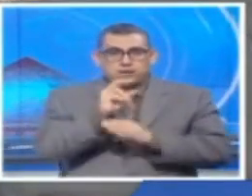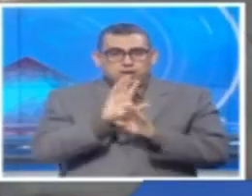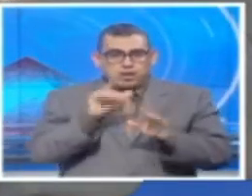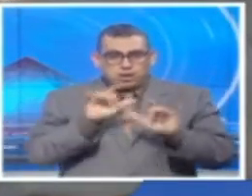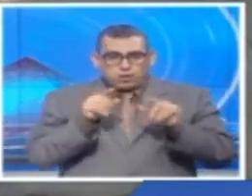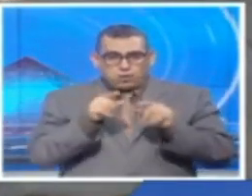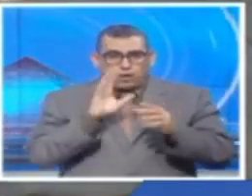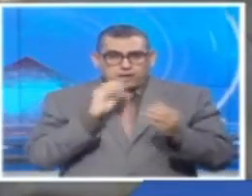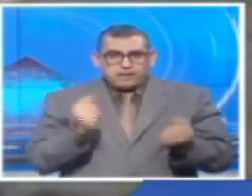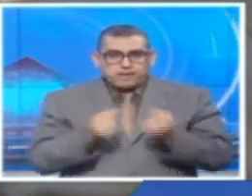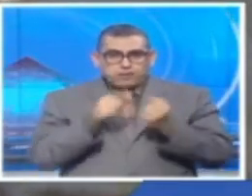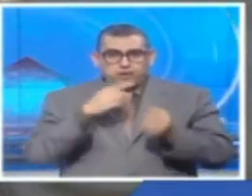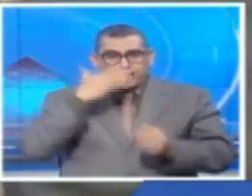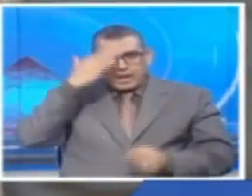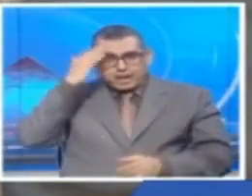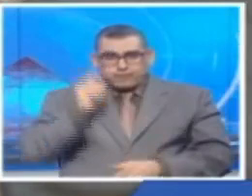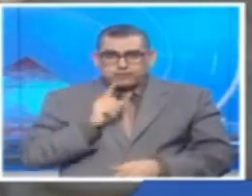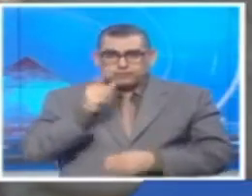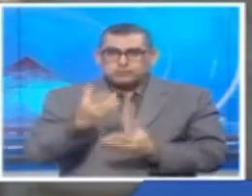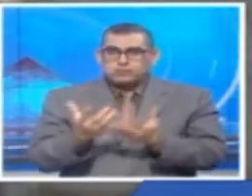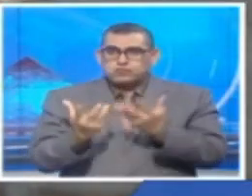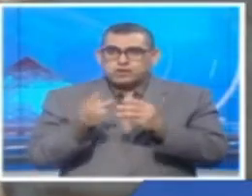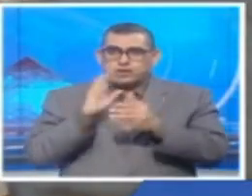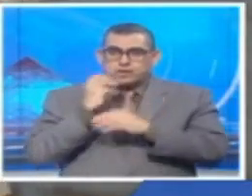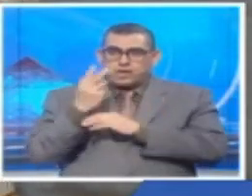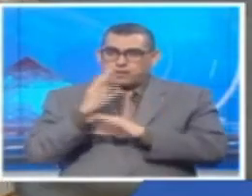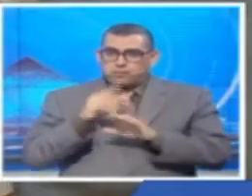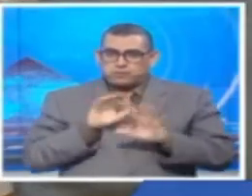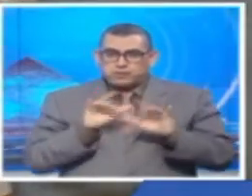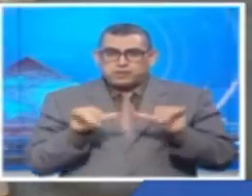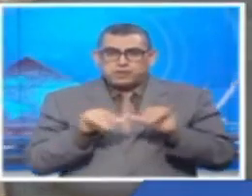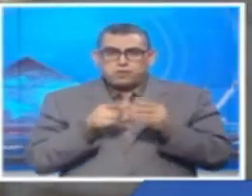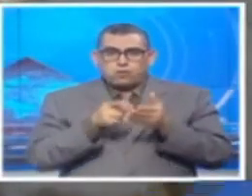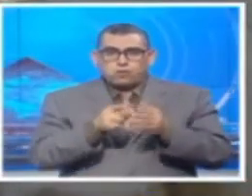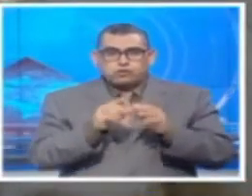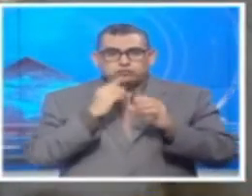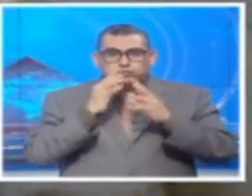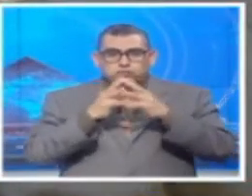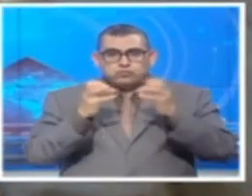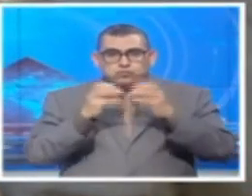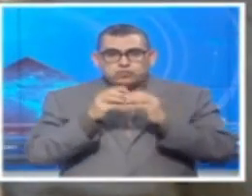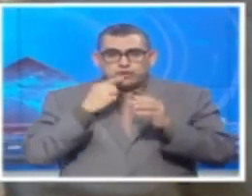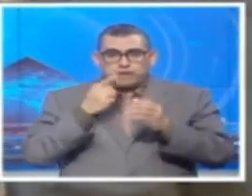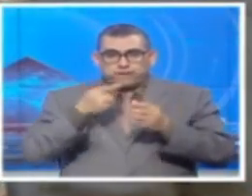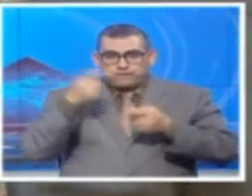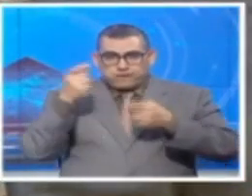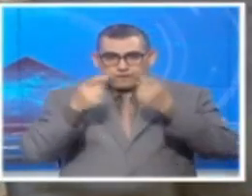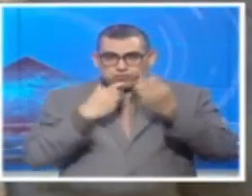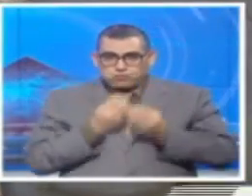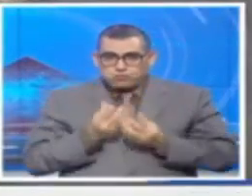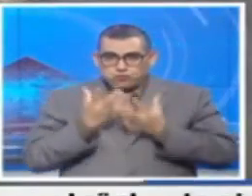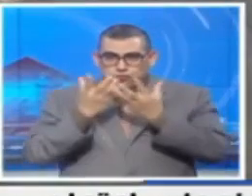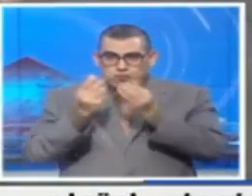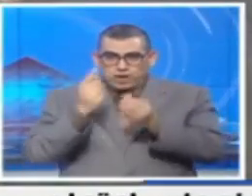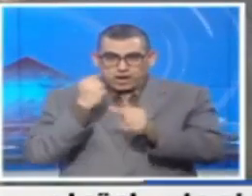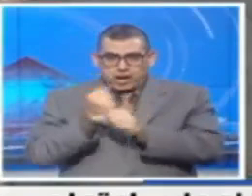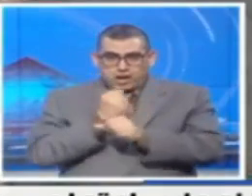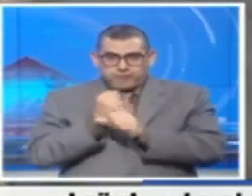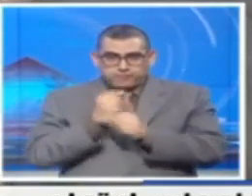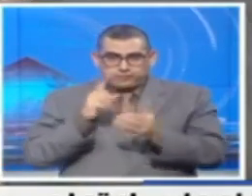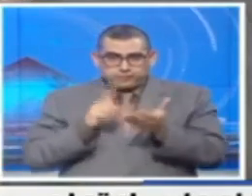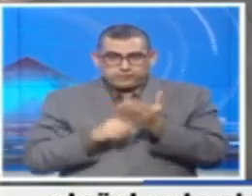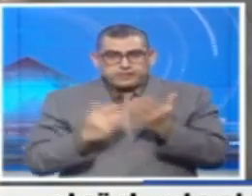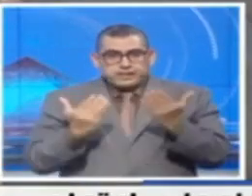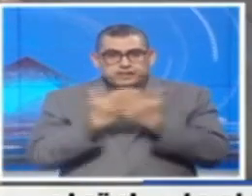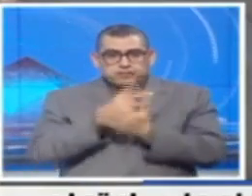الهيئة يروح حد من الخبراء يدربه في مكانه، لا، هي بتشرح له المعلومة وبتوريه عمليا ازاي